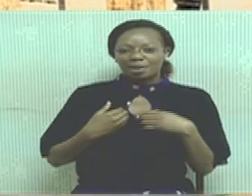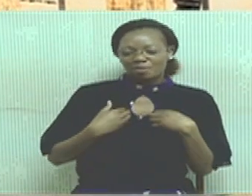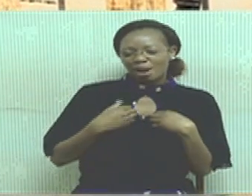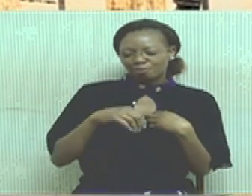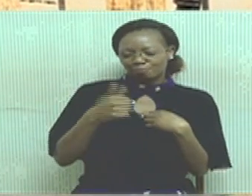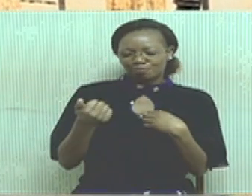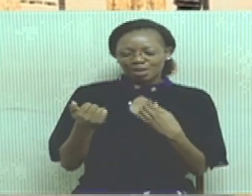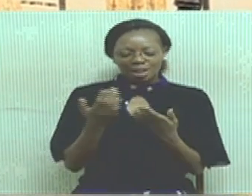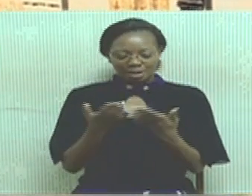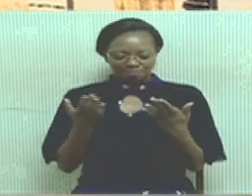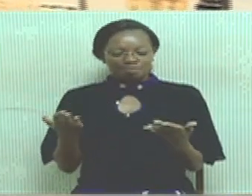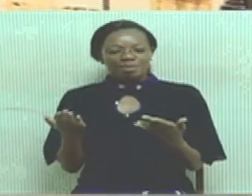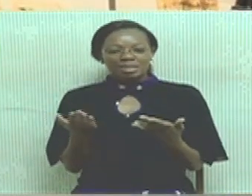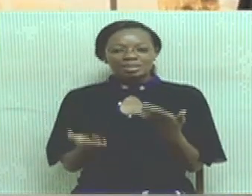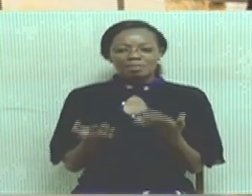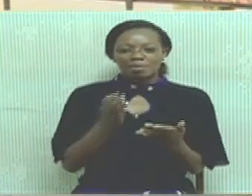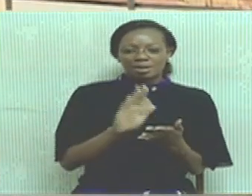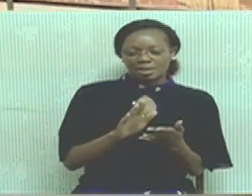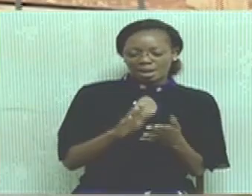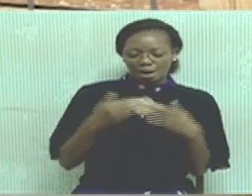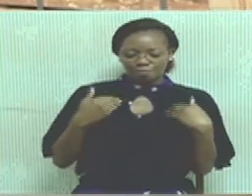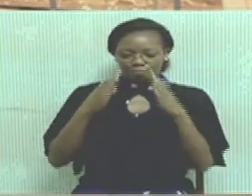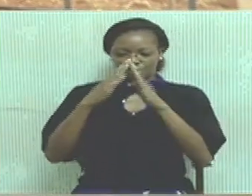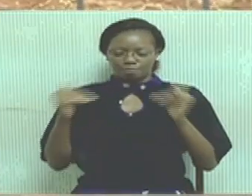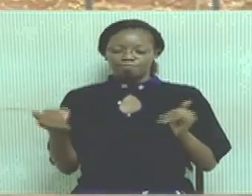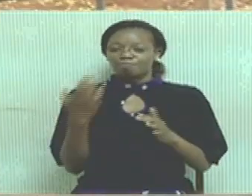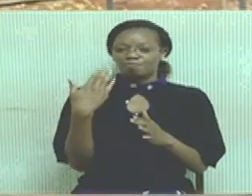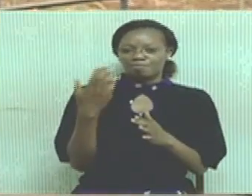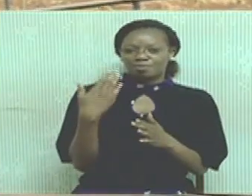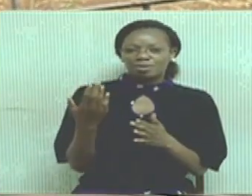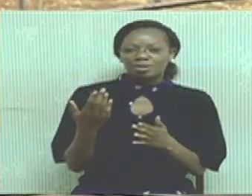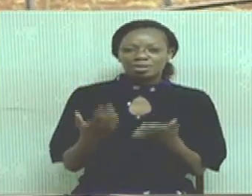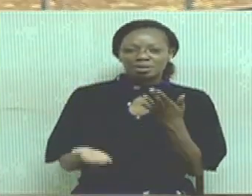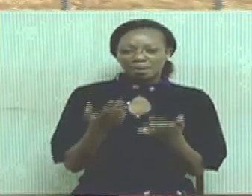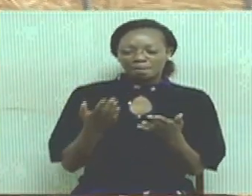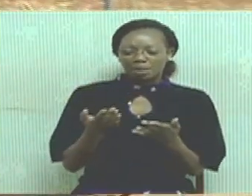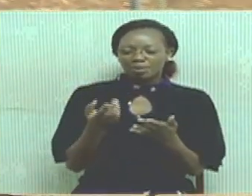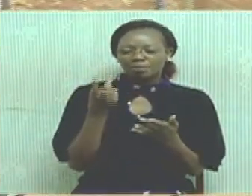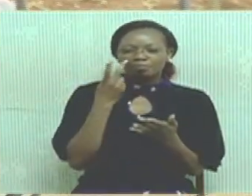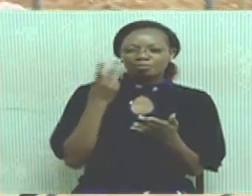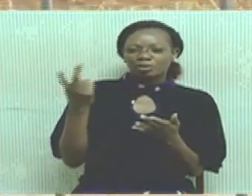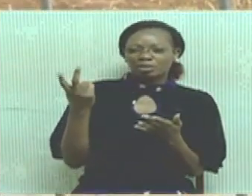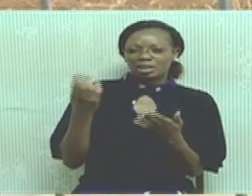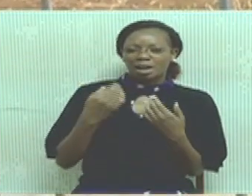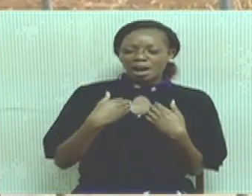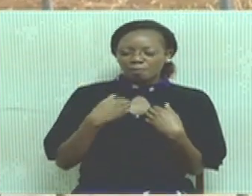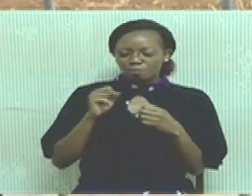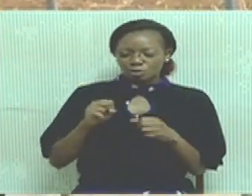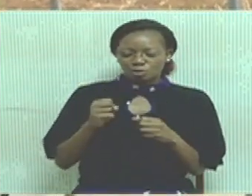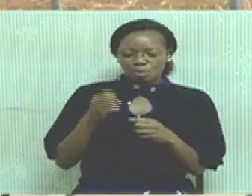kuna zile vitu ambazo hifadhi ambazo zinakuwa kwenye greenhouse, sana sana kama hii ni thermometer,